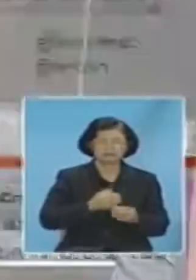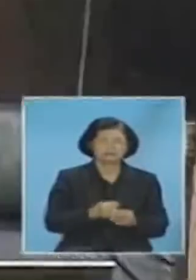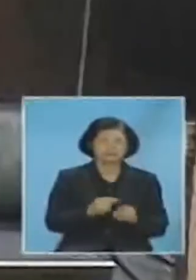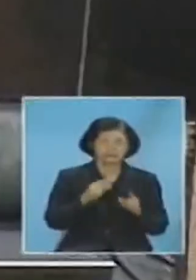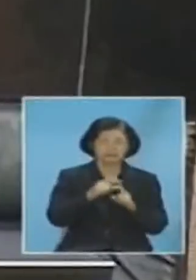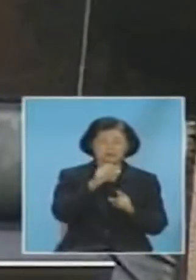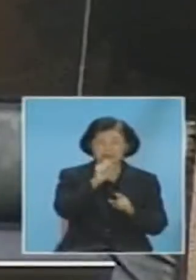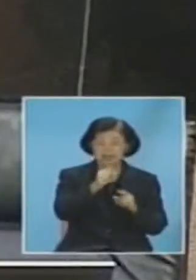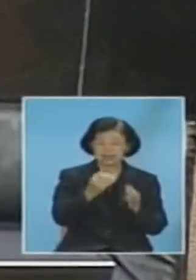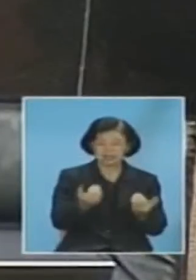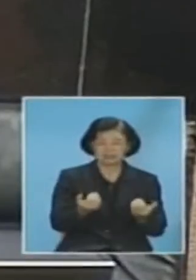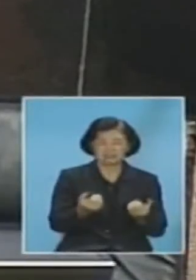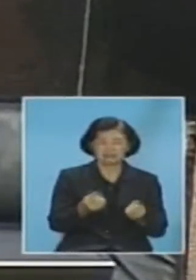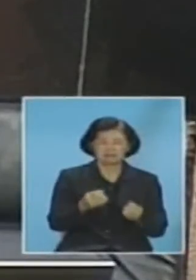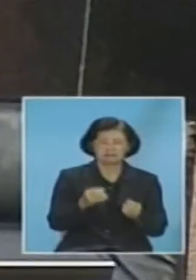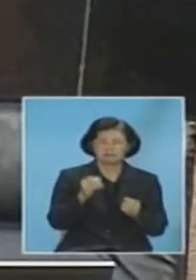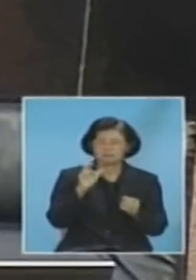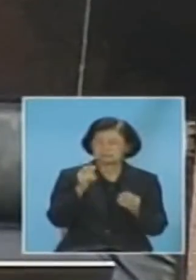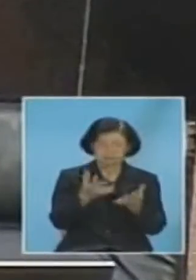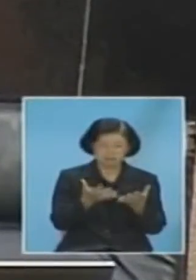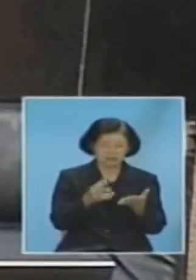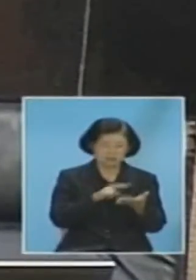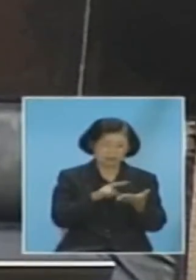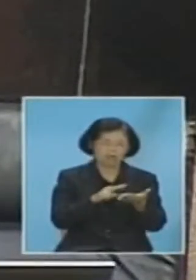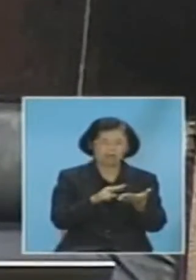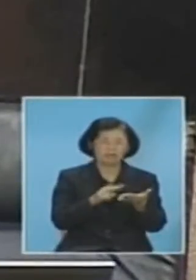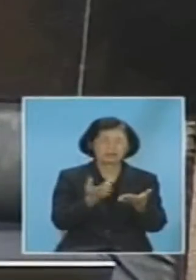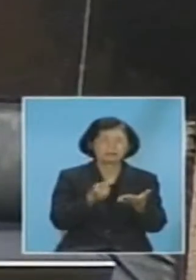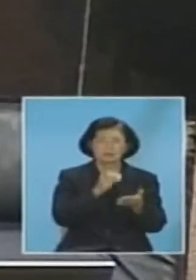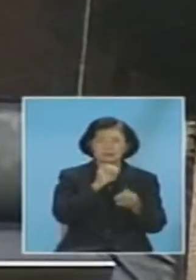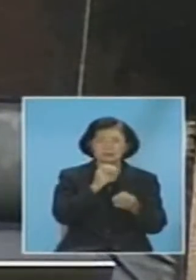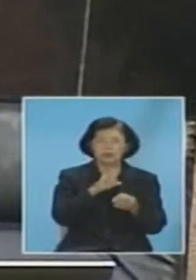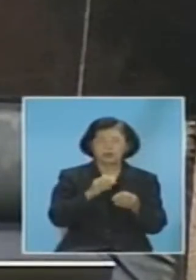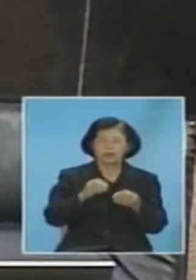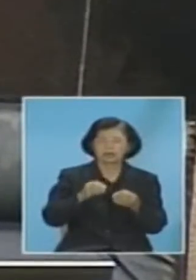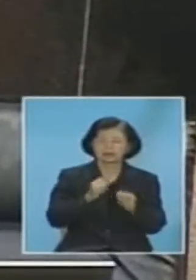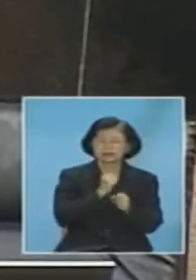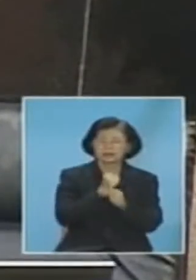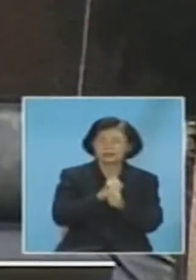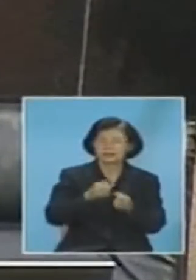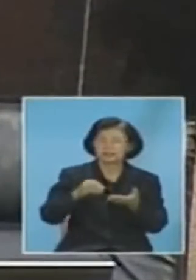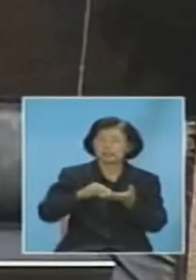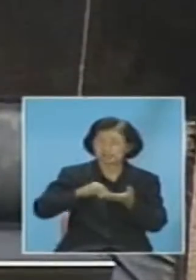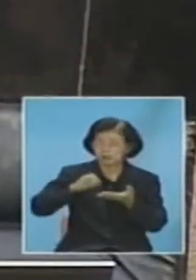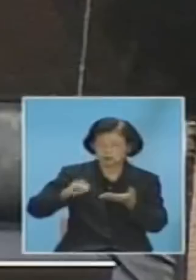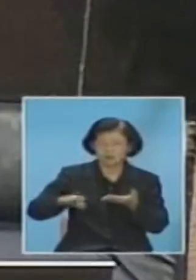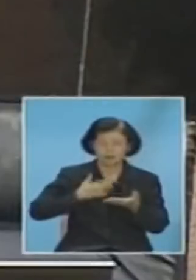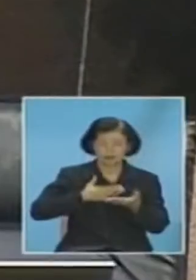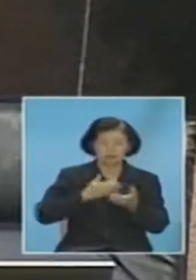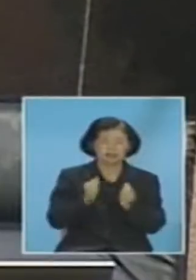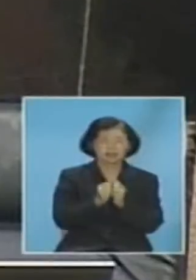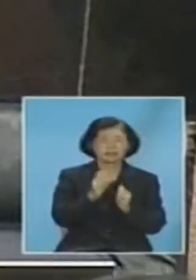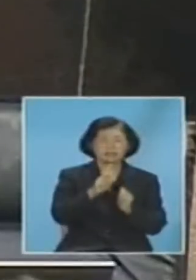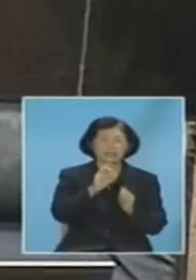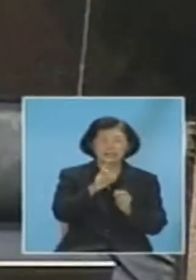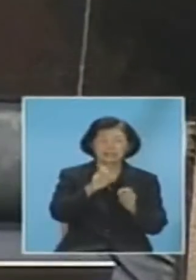งนี้ก็ไม่มีข้อความใดค่ะที่ระบุถึงการดำเนินคดีถอดถอนและคดีอาญากับตัวดิฉันไปเกี่ยวข้องกับ